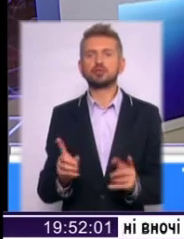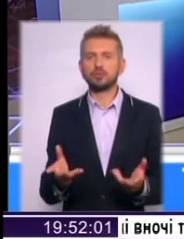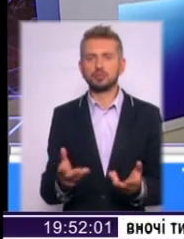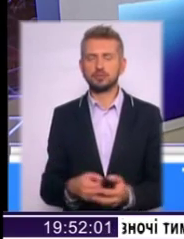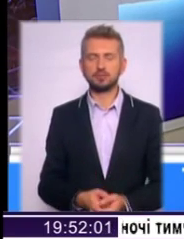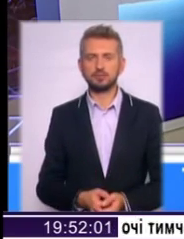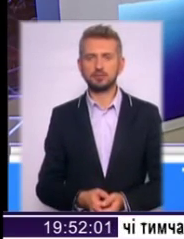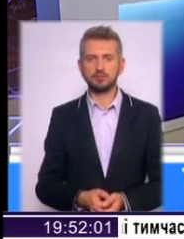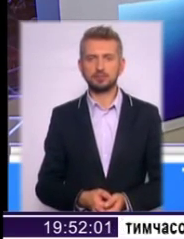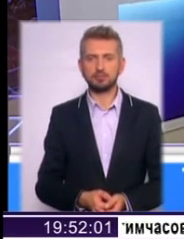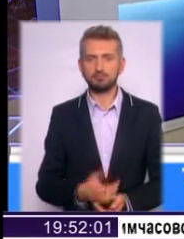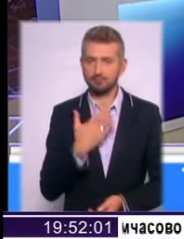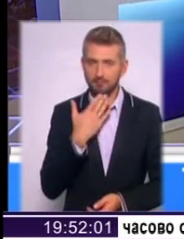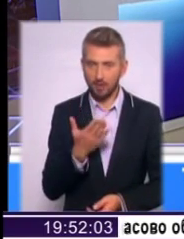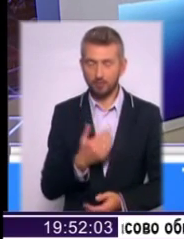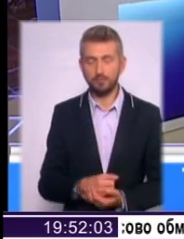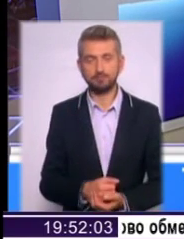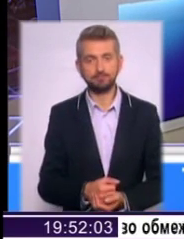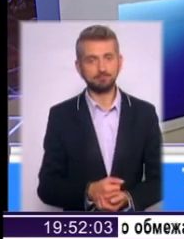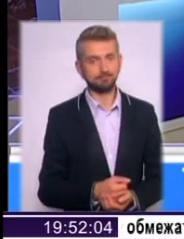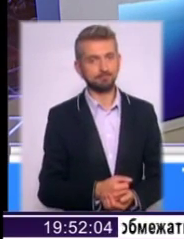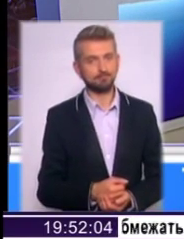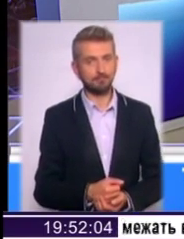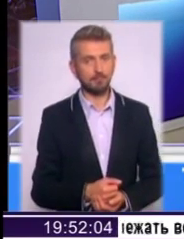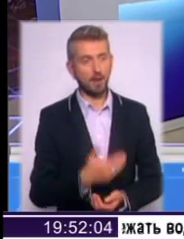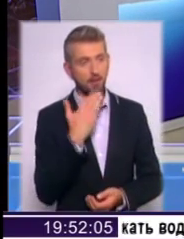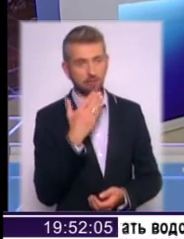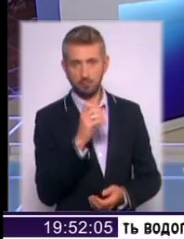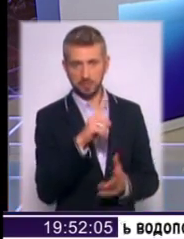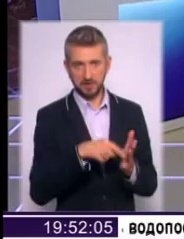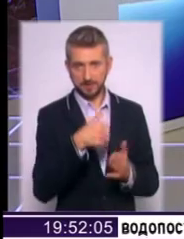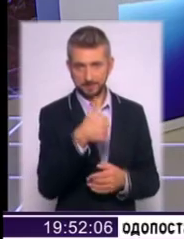питанням? Дуже вам дякую. Дякуємо, прошу. Дякую за питання.